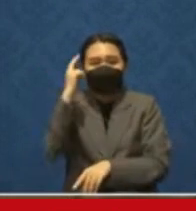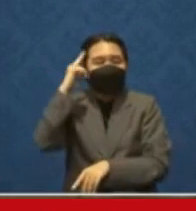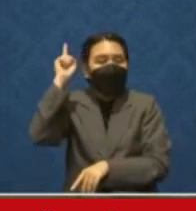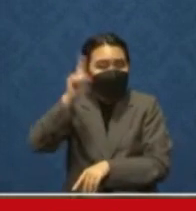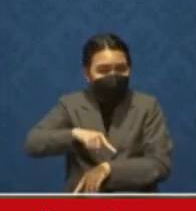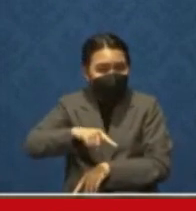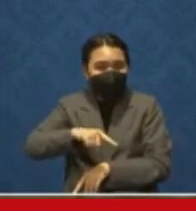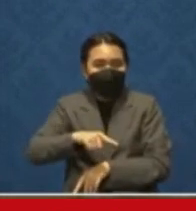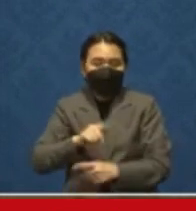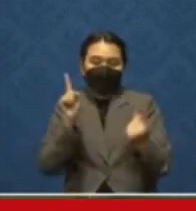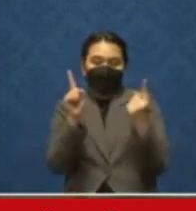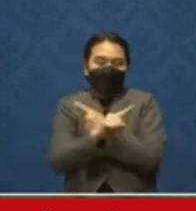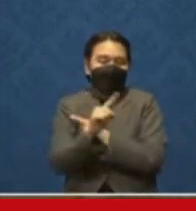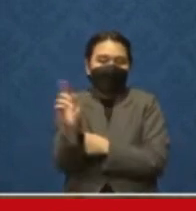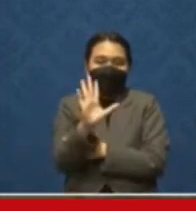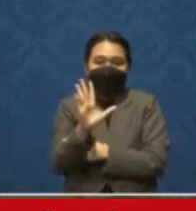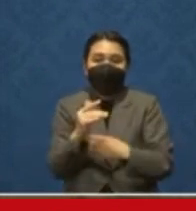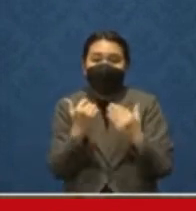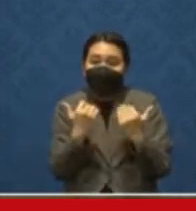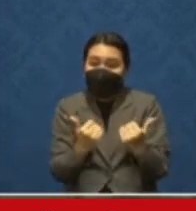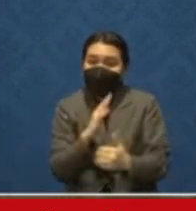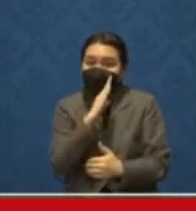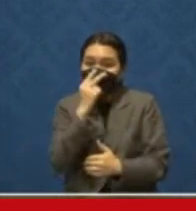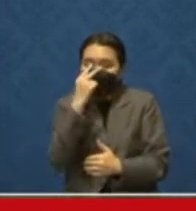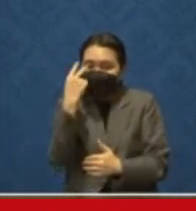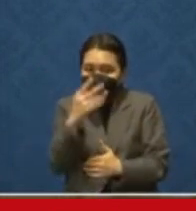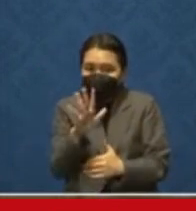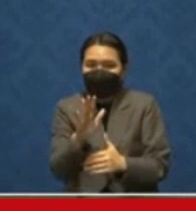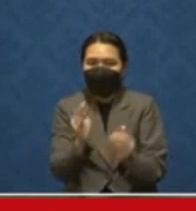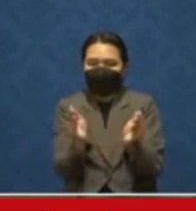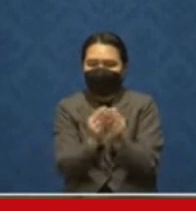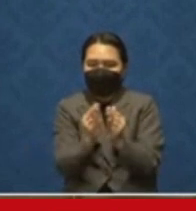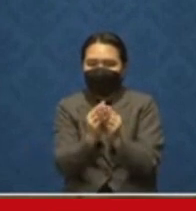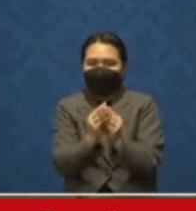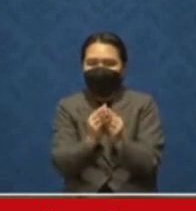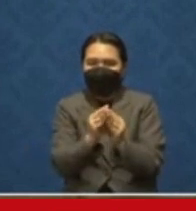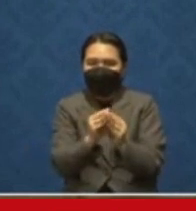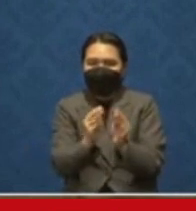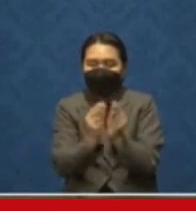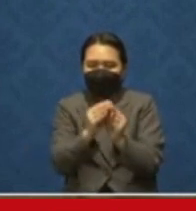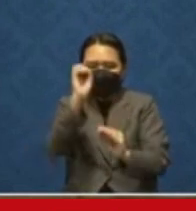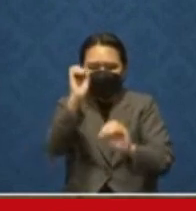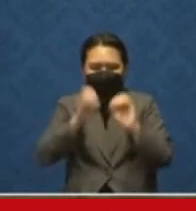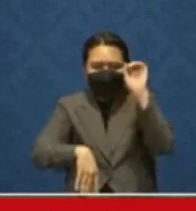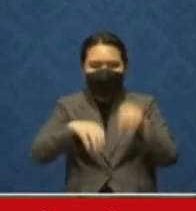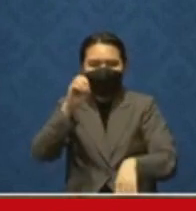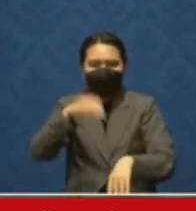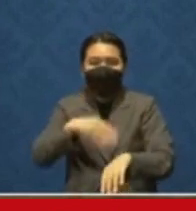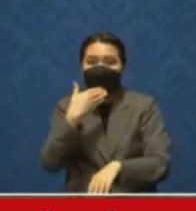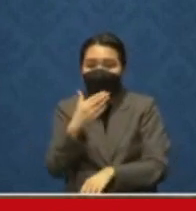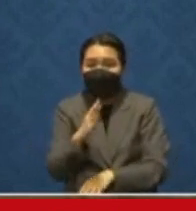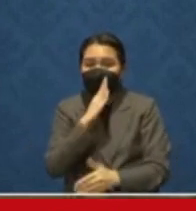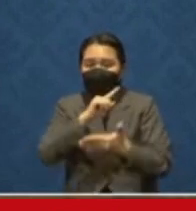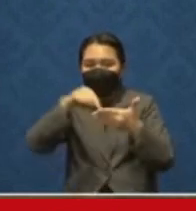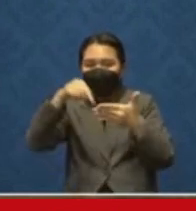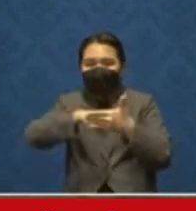เป็นแนวสุดท้ายนะครับก่อนจะจากแล้วพี่น้องประชาชนคนได้รับรู้ร่วมกันถ้าคิดไม่เป็นอย่าคิดแตน